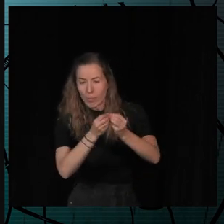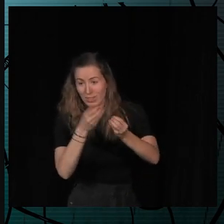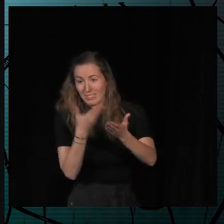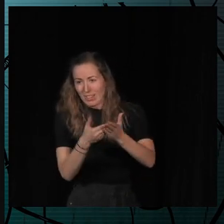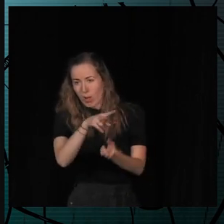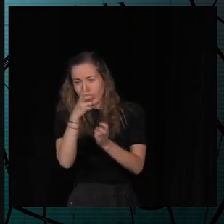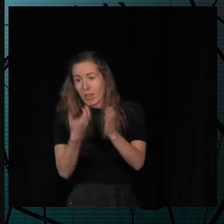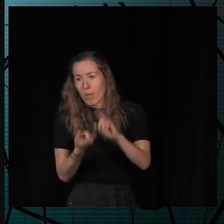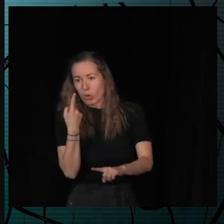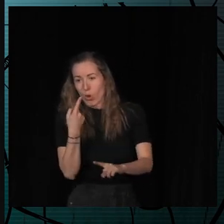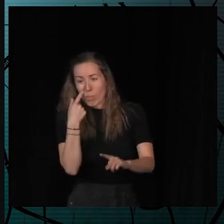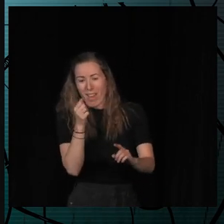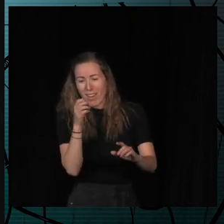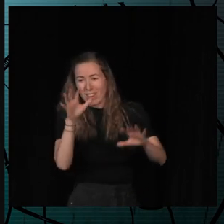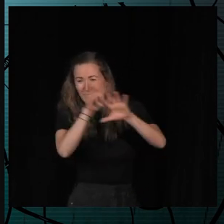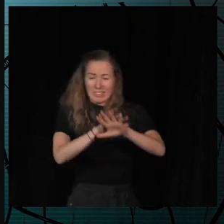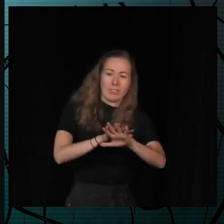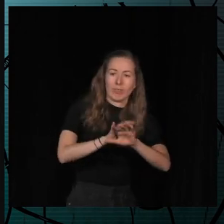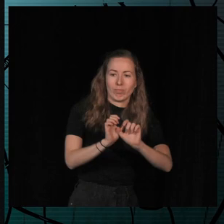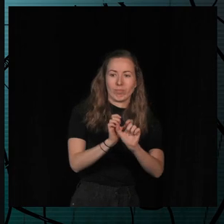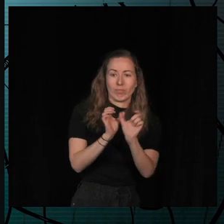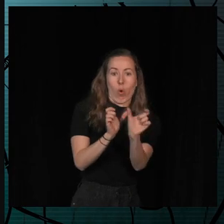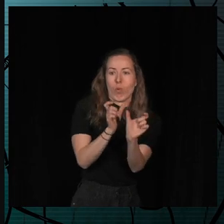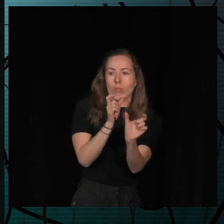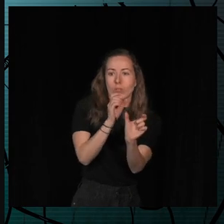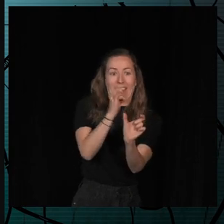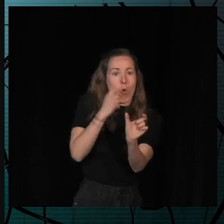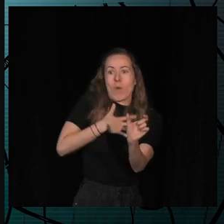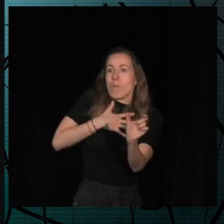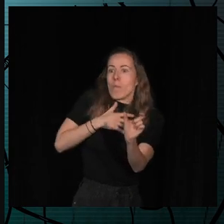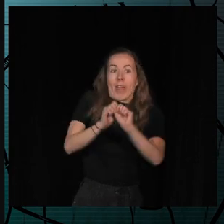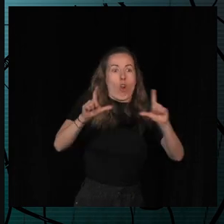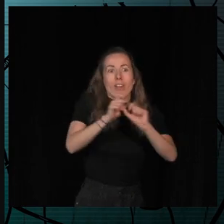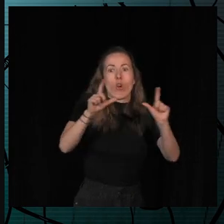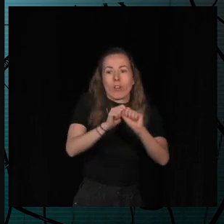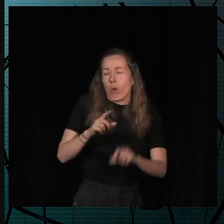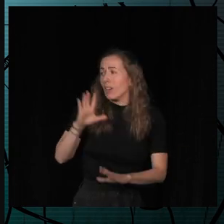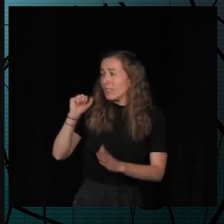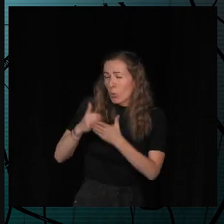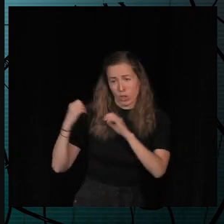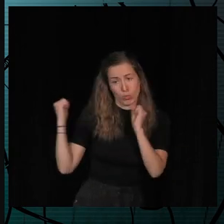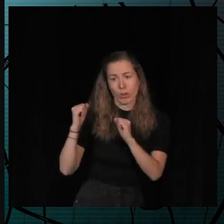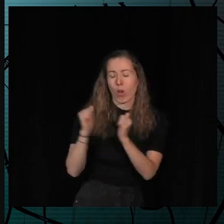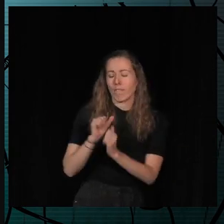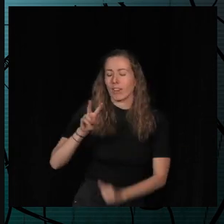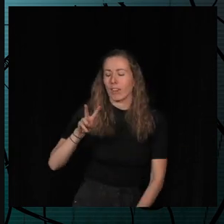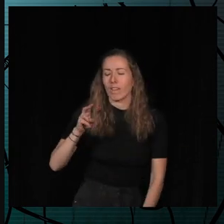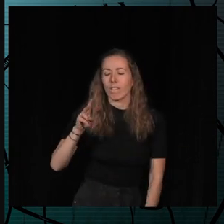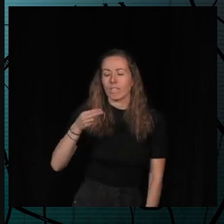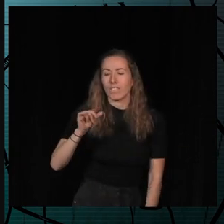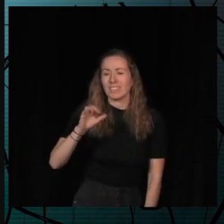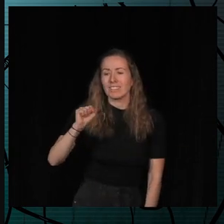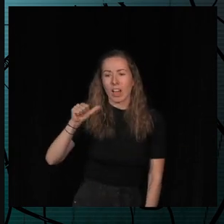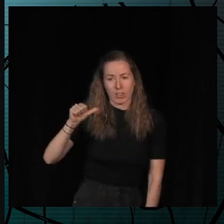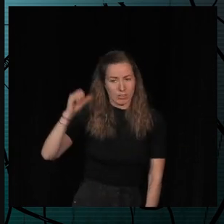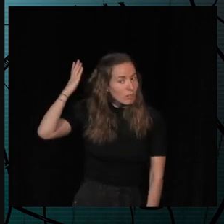inquiets mais très souvent je pense qu'aussi et je rejoins Vanessa moi je vois beaucoup de parents épuisés euh il y y